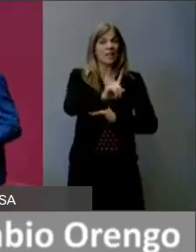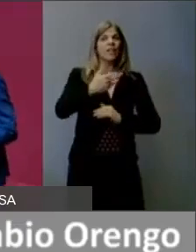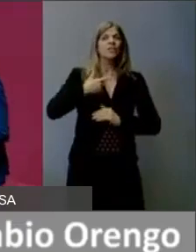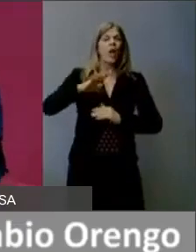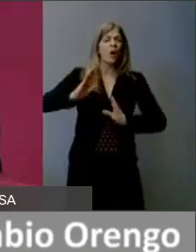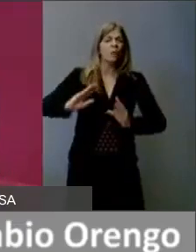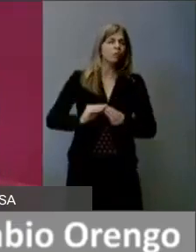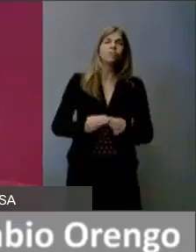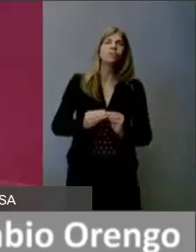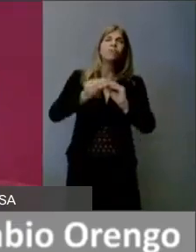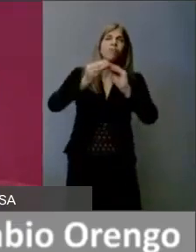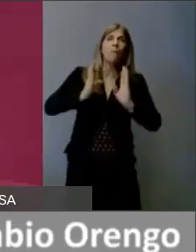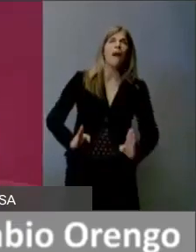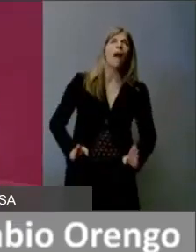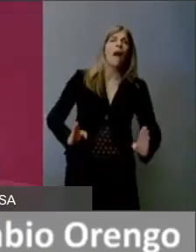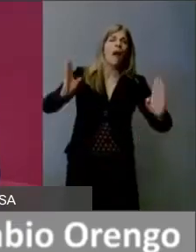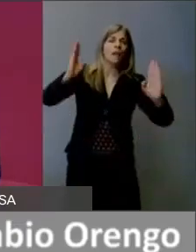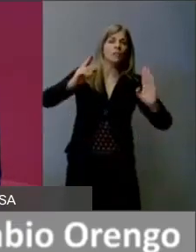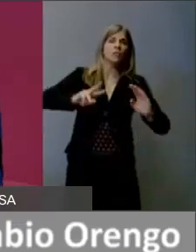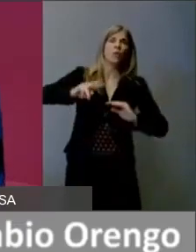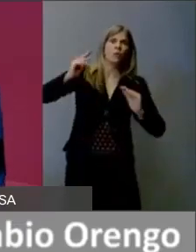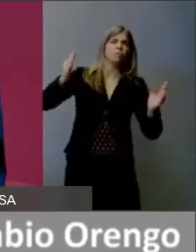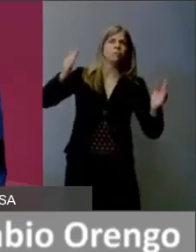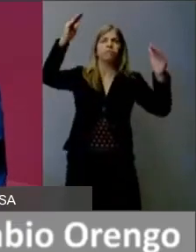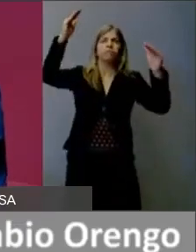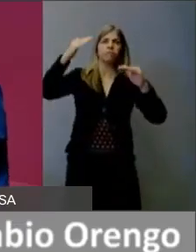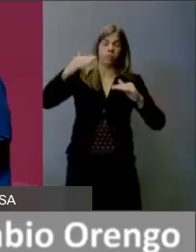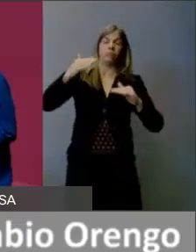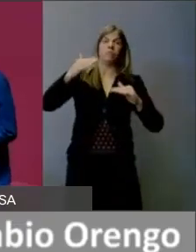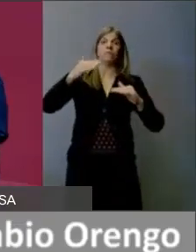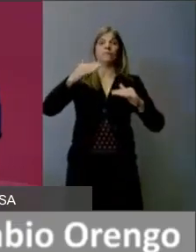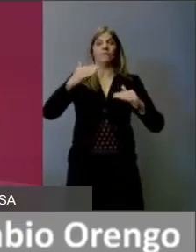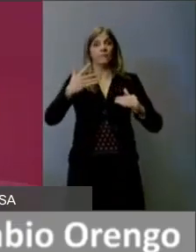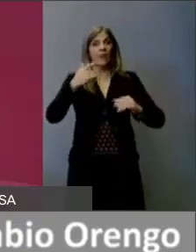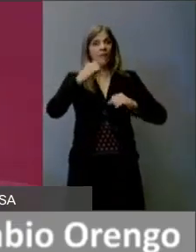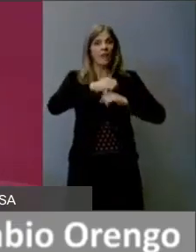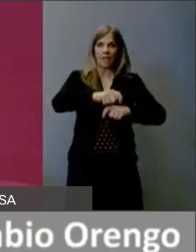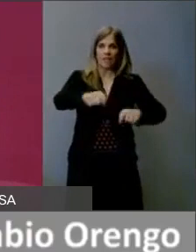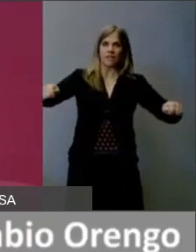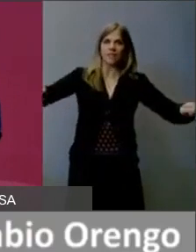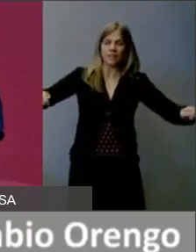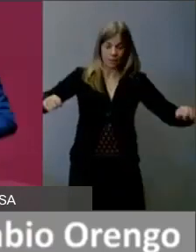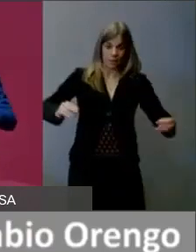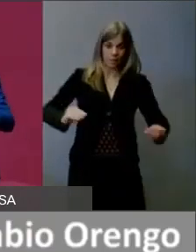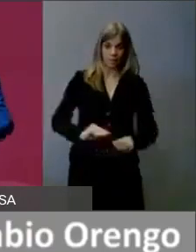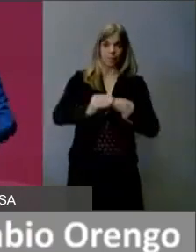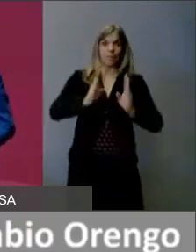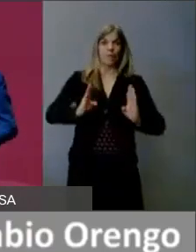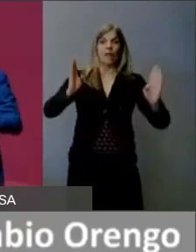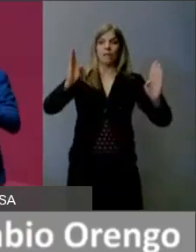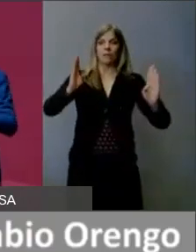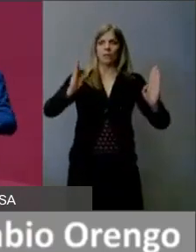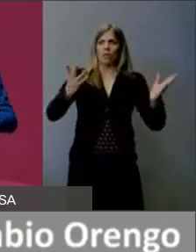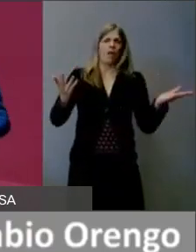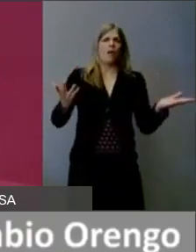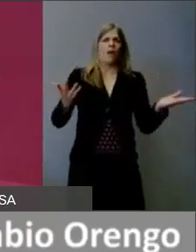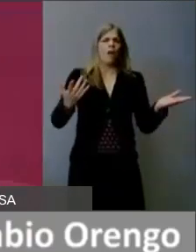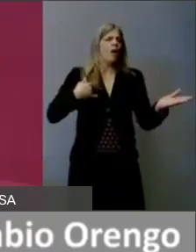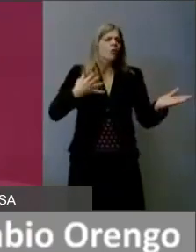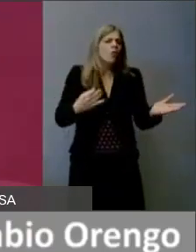Magari il minimo che potrebbe essere, uscendo con CRIA, dire non è giusto, bisogna